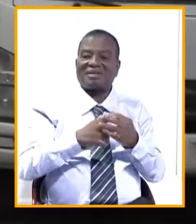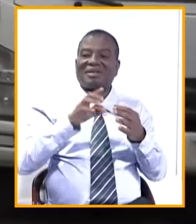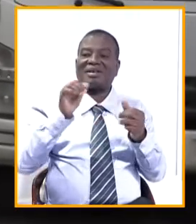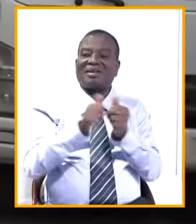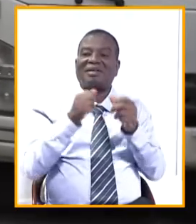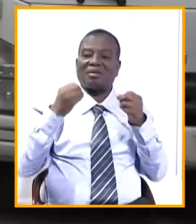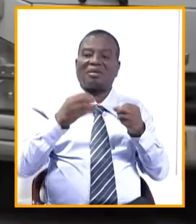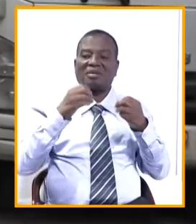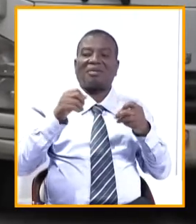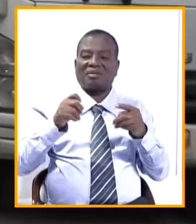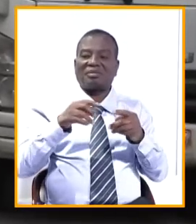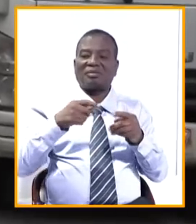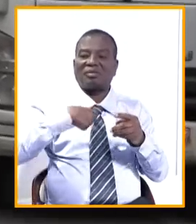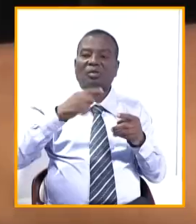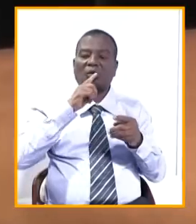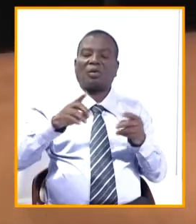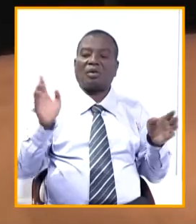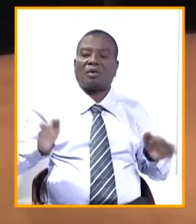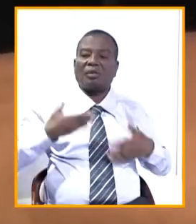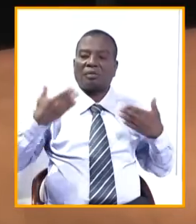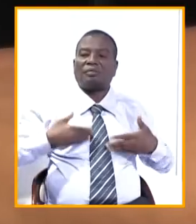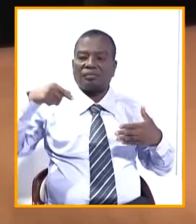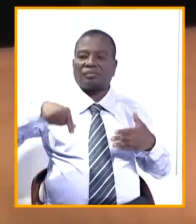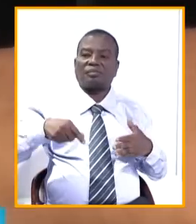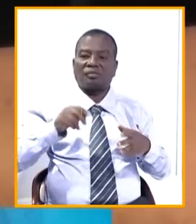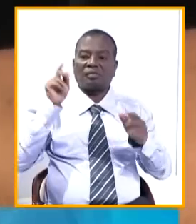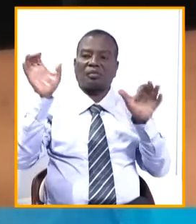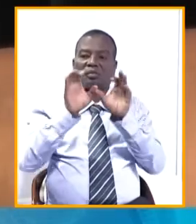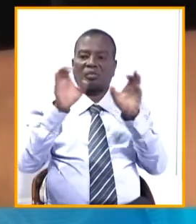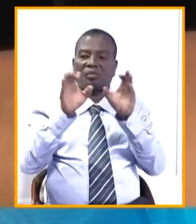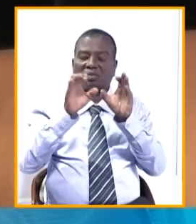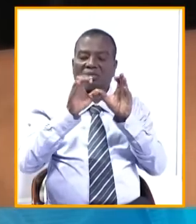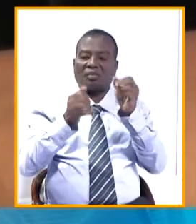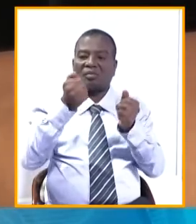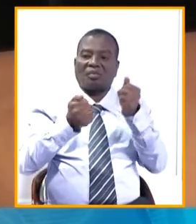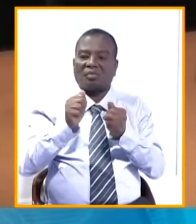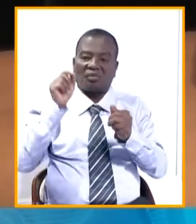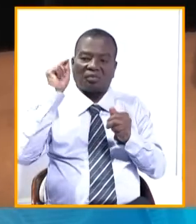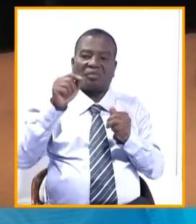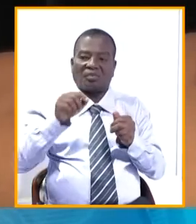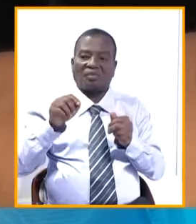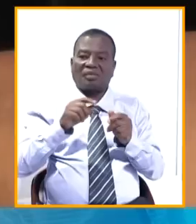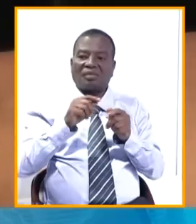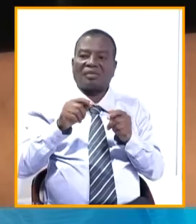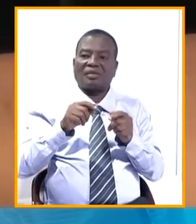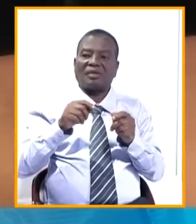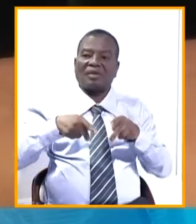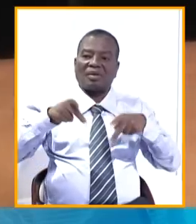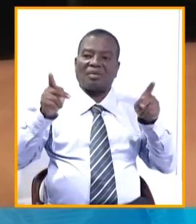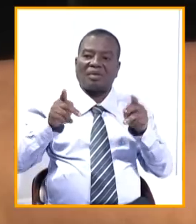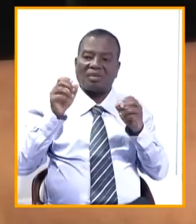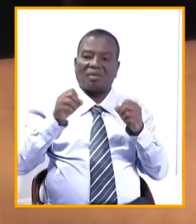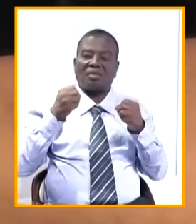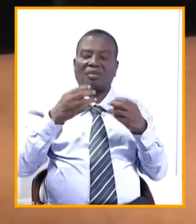beaucoup d'enthousiasme. Je suis heureuse que le permis à point soit en vigueur au Côte d'Ivoire. Ça va permettre beaucoup de